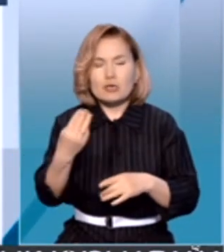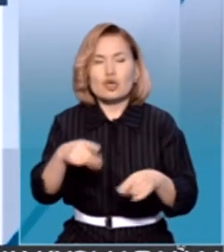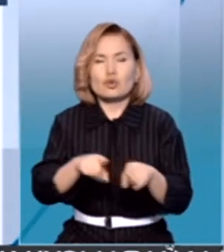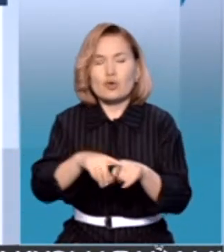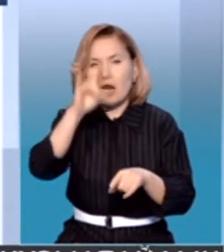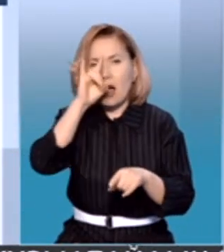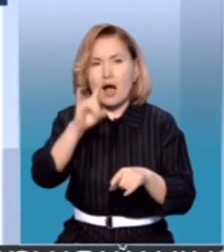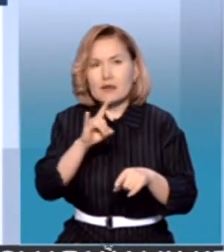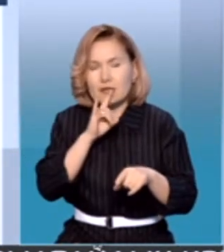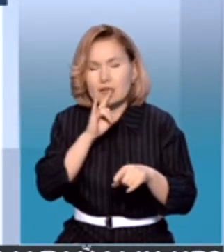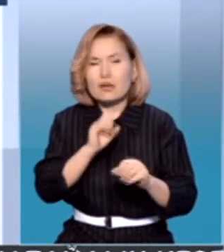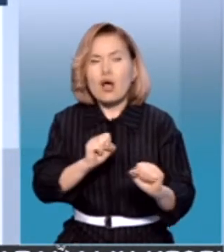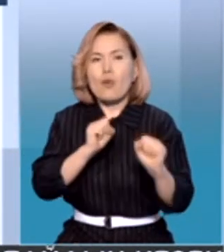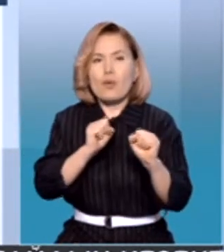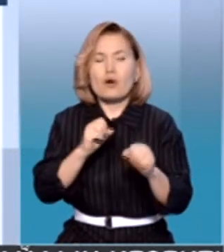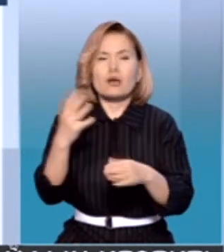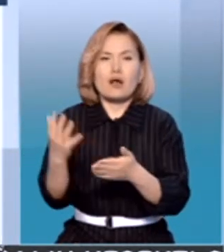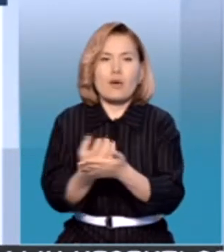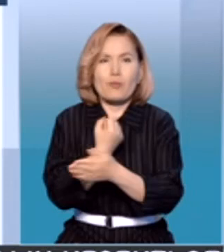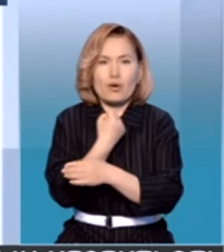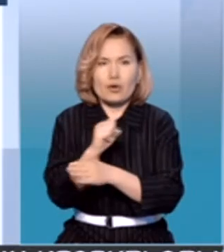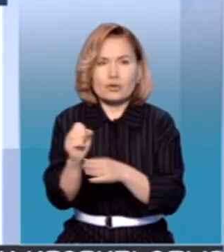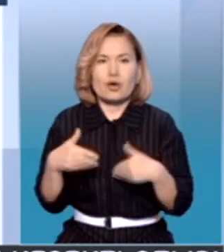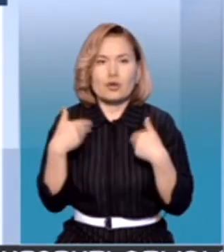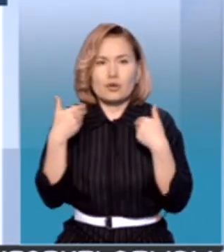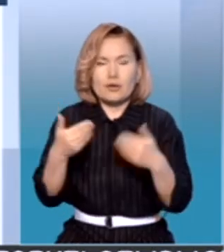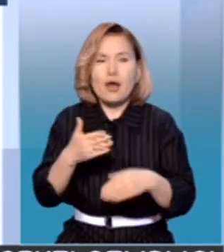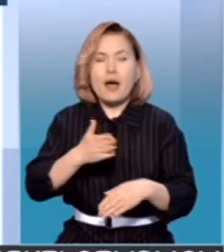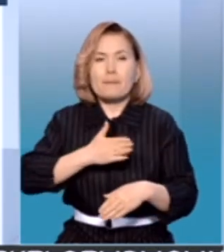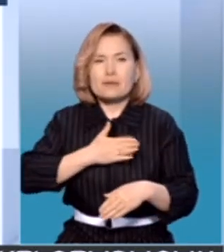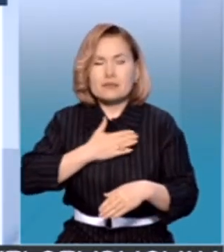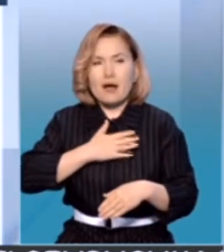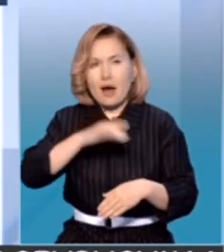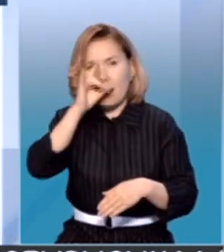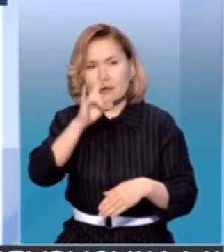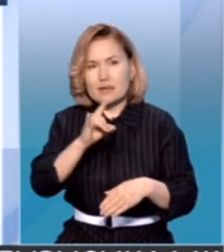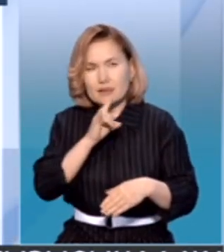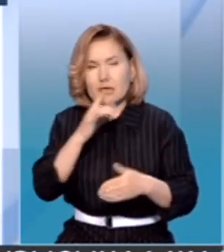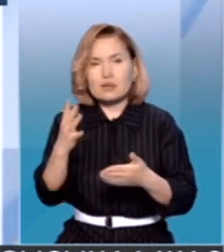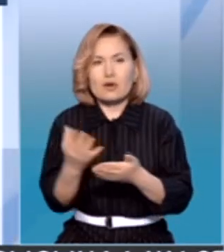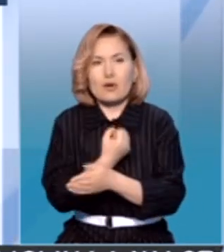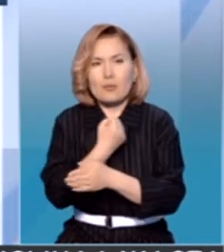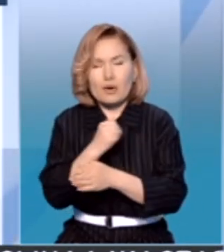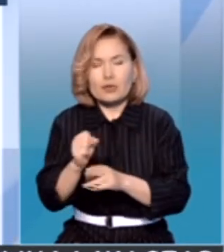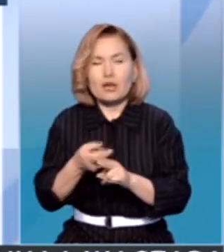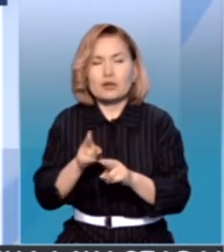боксшыларының фото суретін жариялап, жанкүйерлерімен құттықтады. Жеңістермен құттықтады. Мен біздің